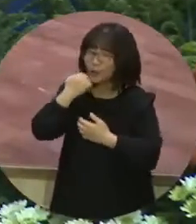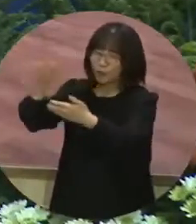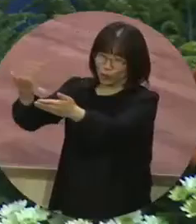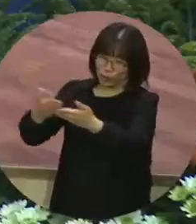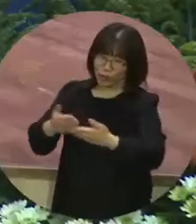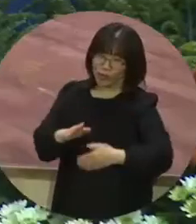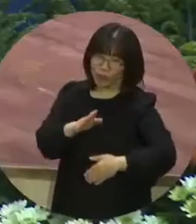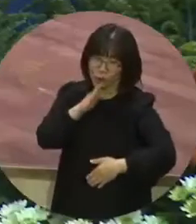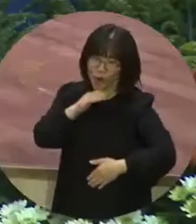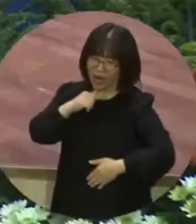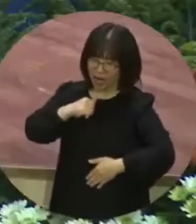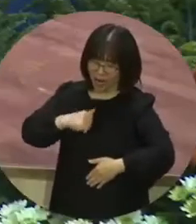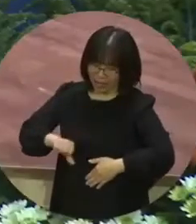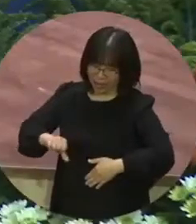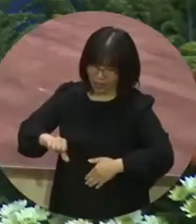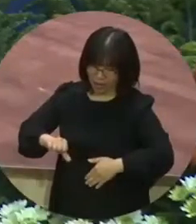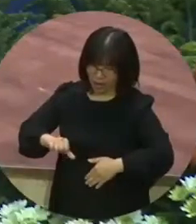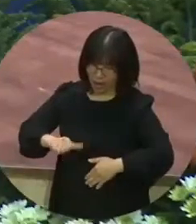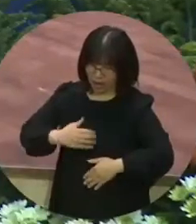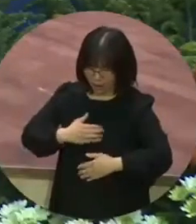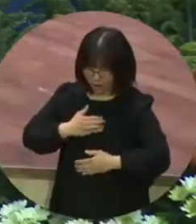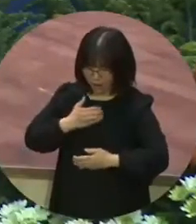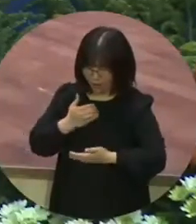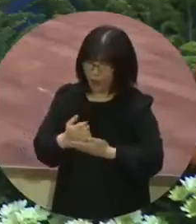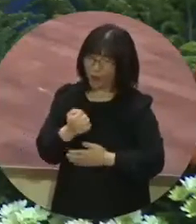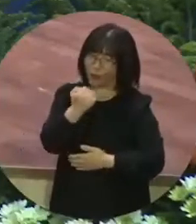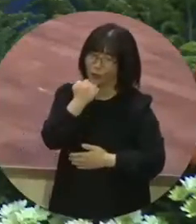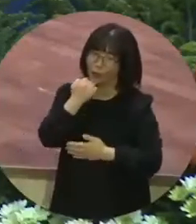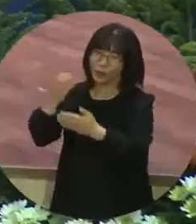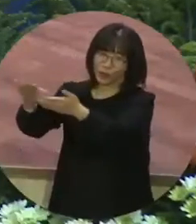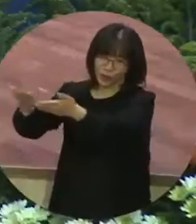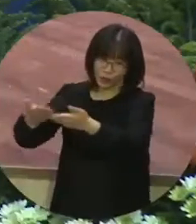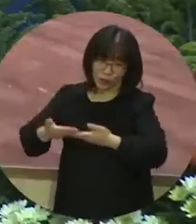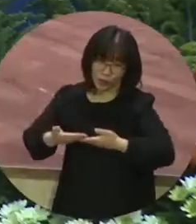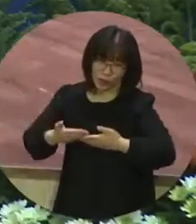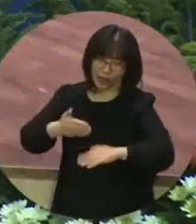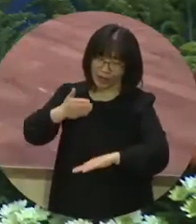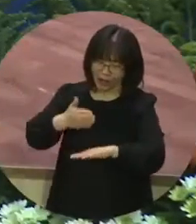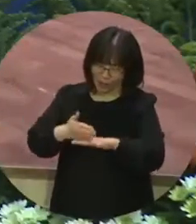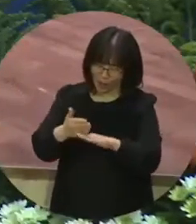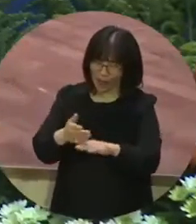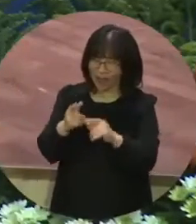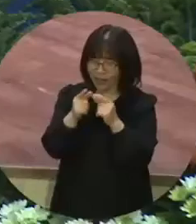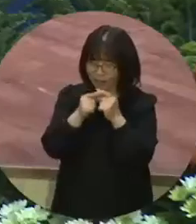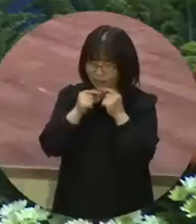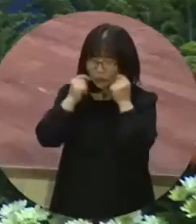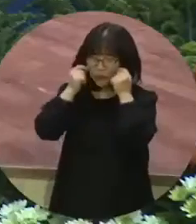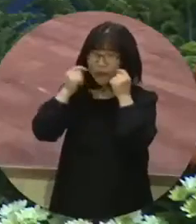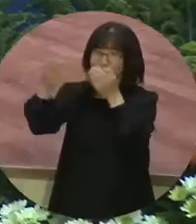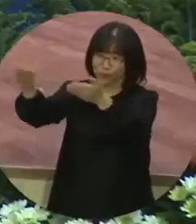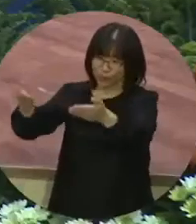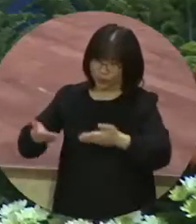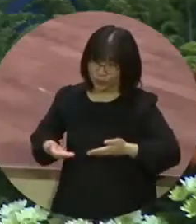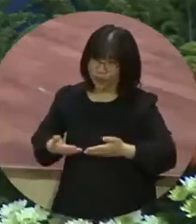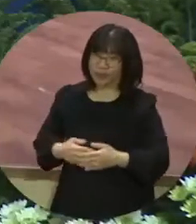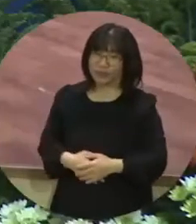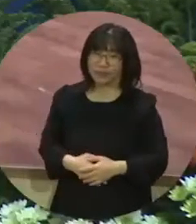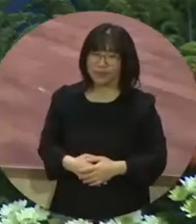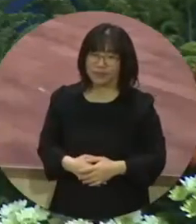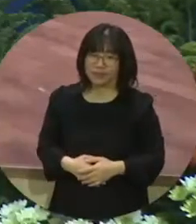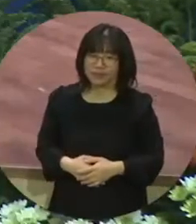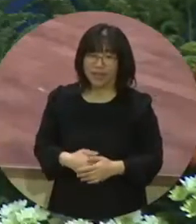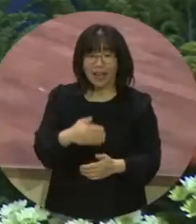정말 감격의 웃음. 이 감사의 웃음으로 바뀐 거예요.